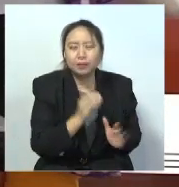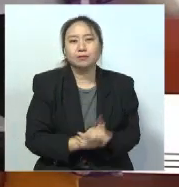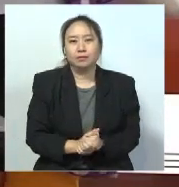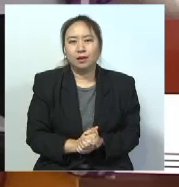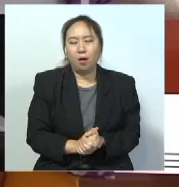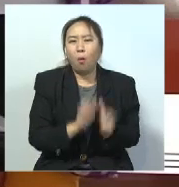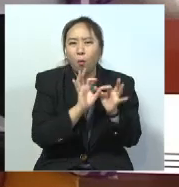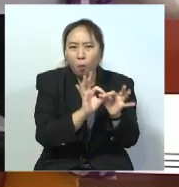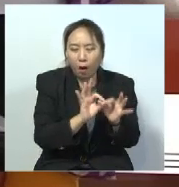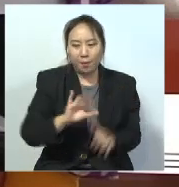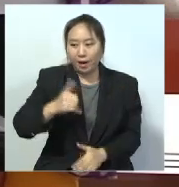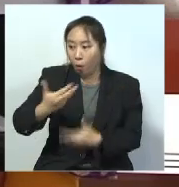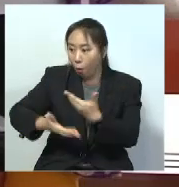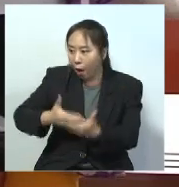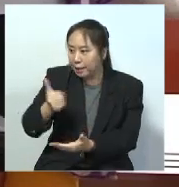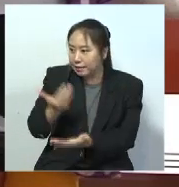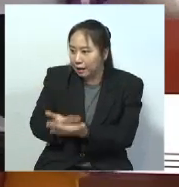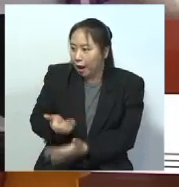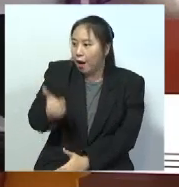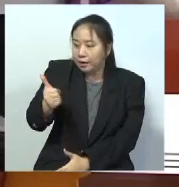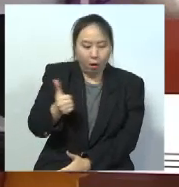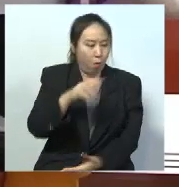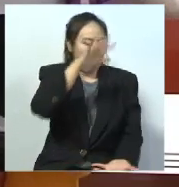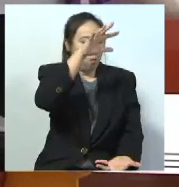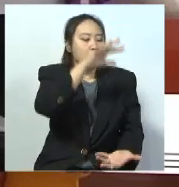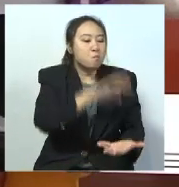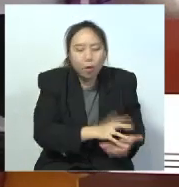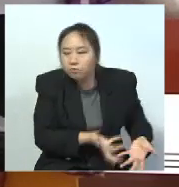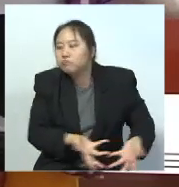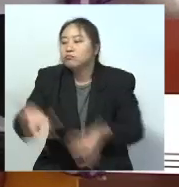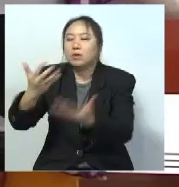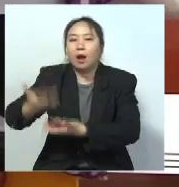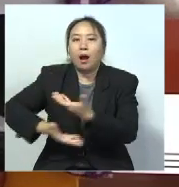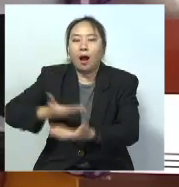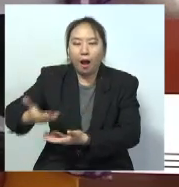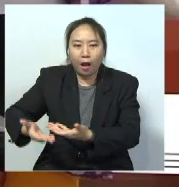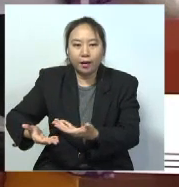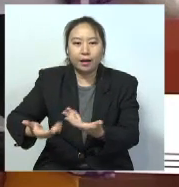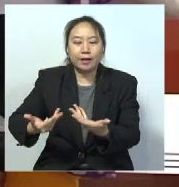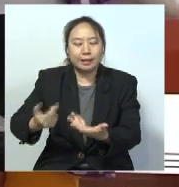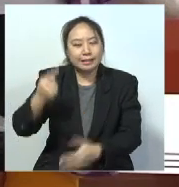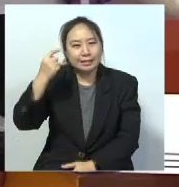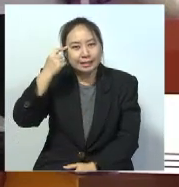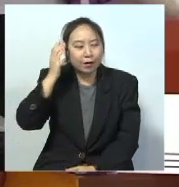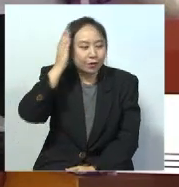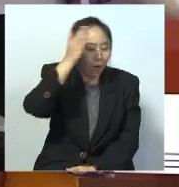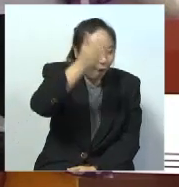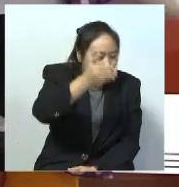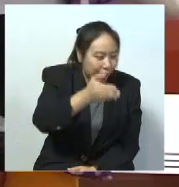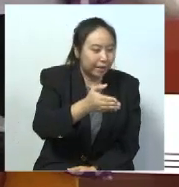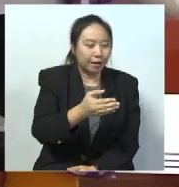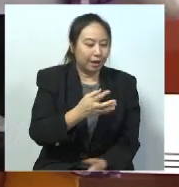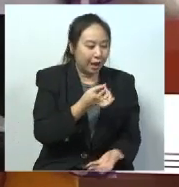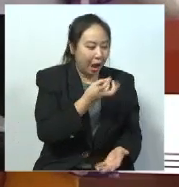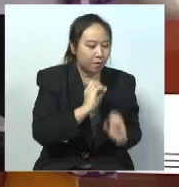กันมาห่วงกันนะครับว่าคือพอราคาดีขึ้นพรวดเนี่ยหลายคนก็เทขายเลยแต่ลืมนึกว่าเดี๋ยวเราจะต้องกลับไปซื้อข้าวโรงสีกินอีก